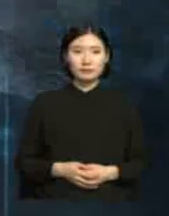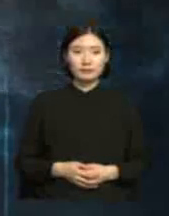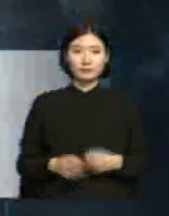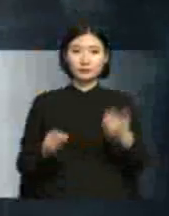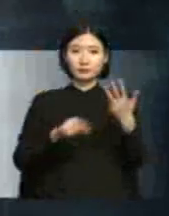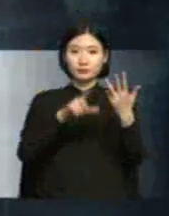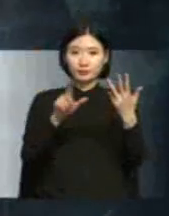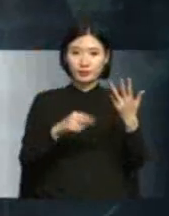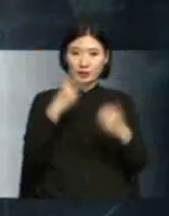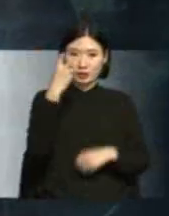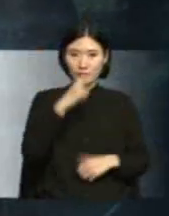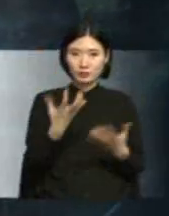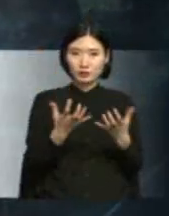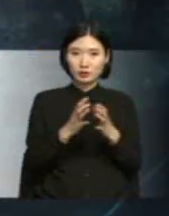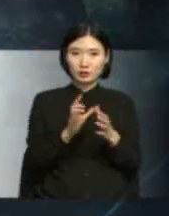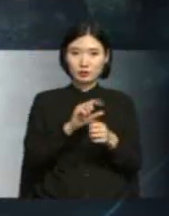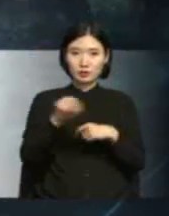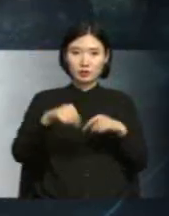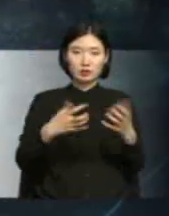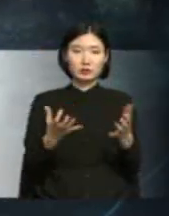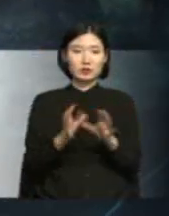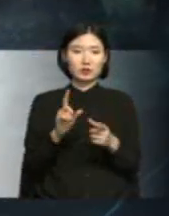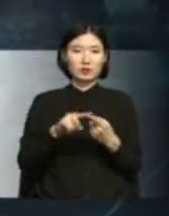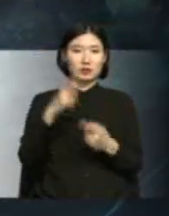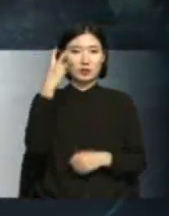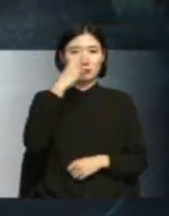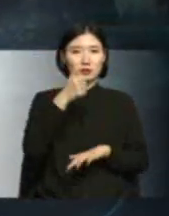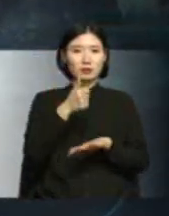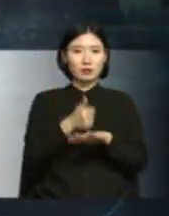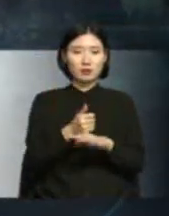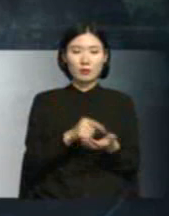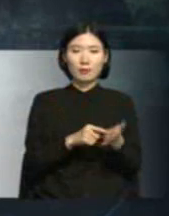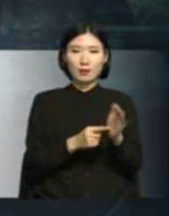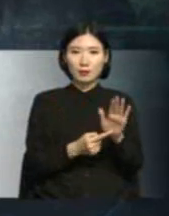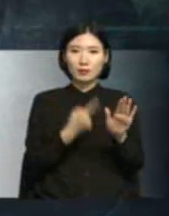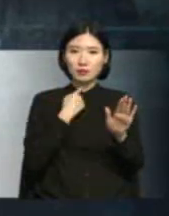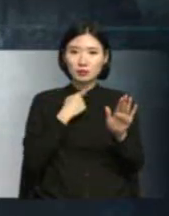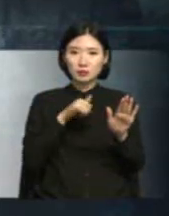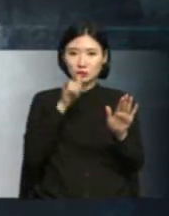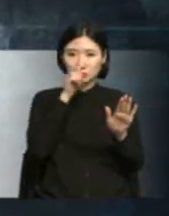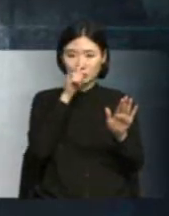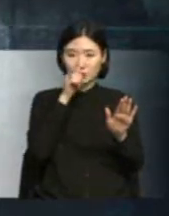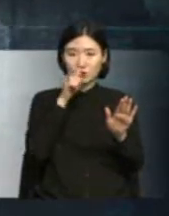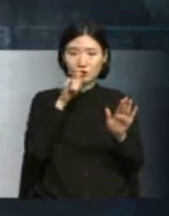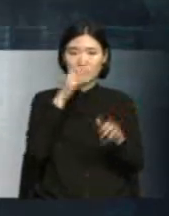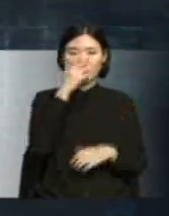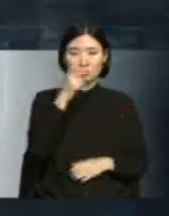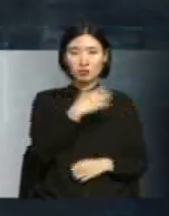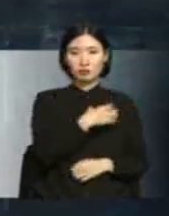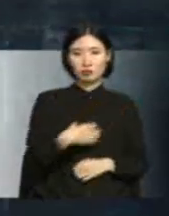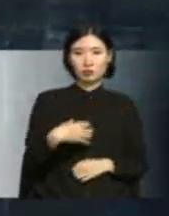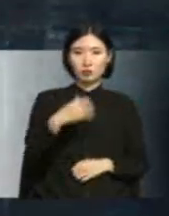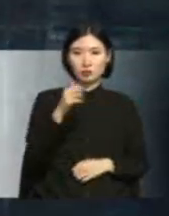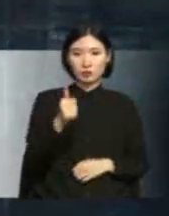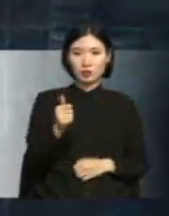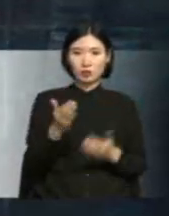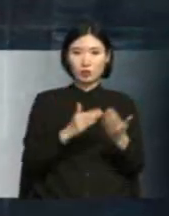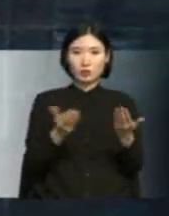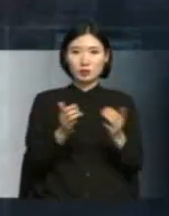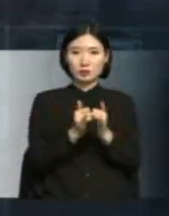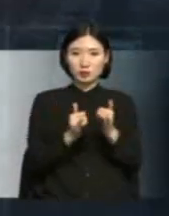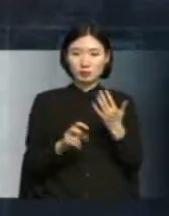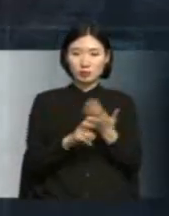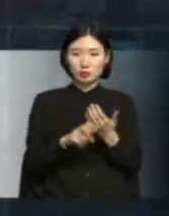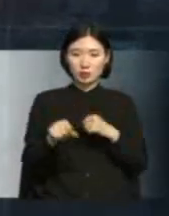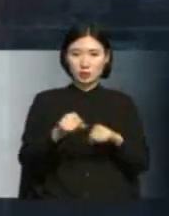지난 8월 감사원이 지방자치단체에 대한 감사 결과를 발표한 바 있습니다. 여기서 용산구청장 등 공직자의